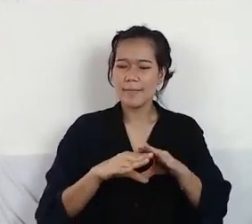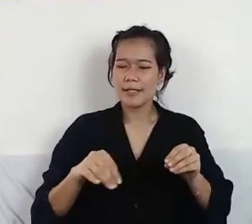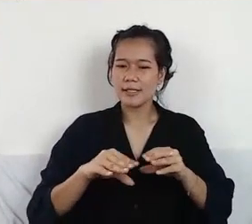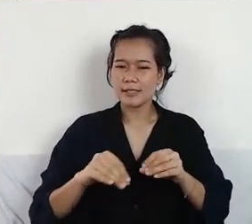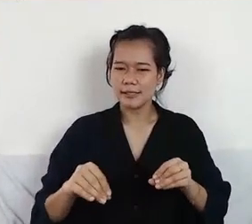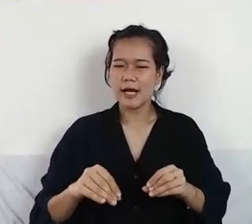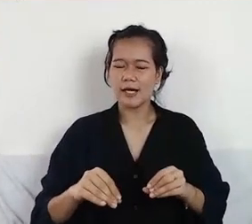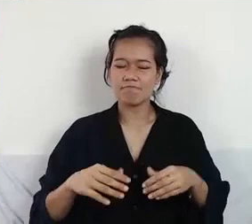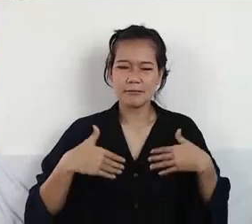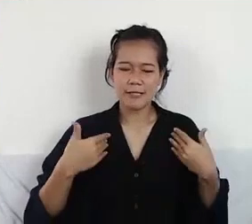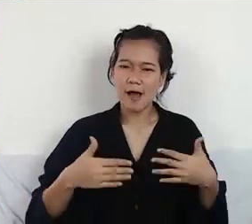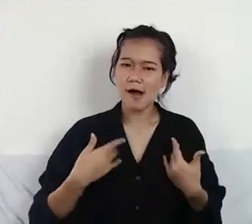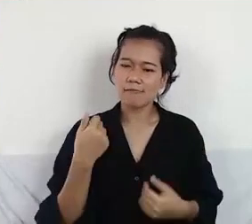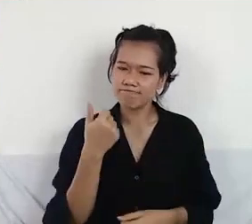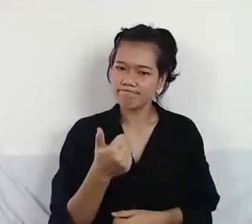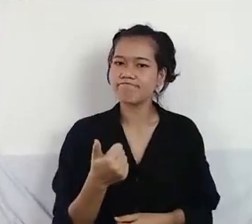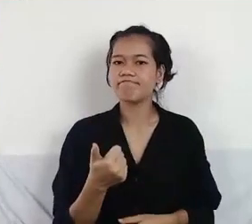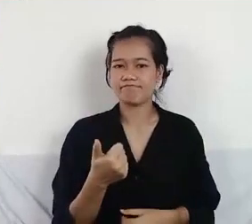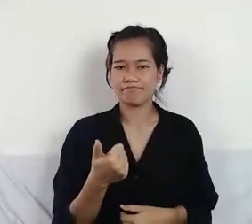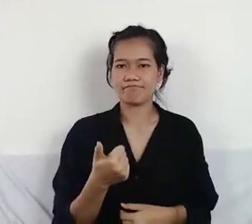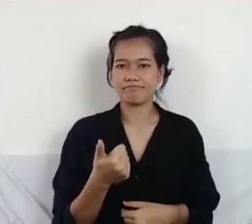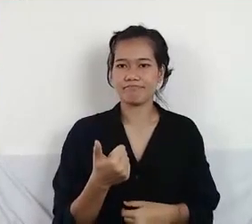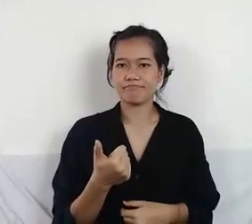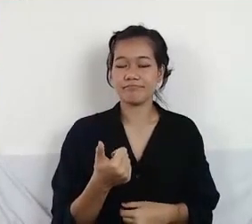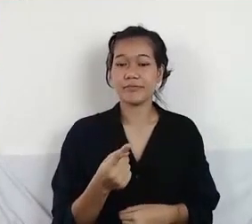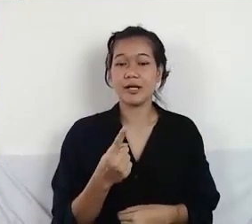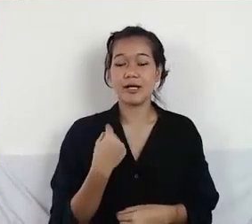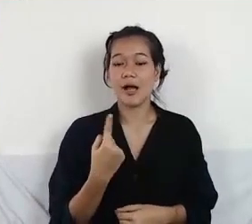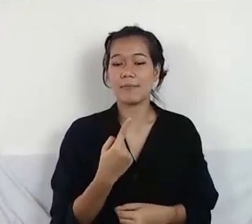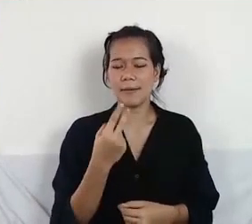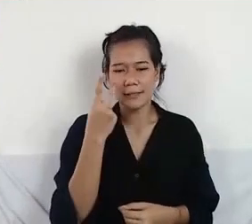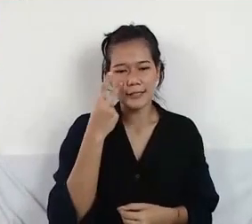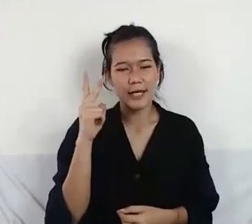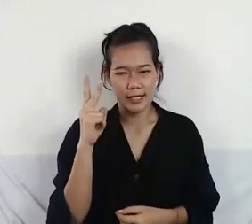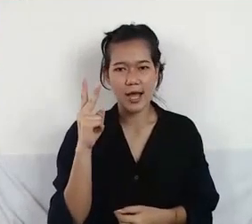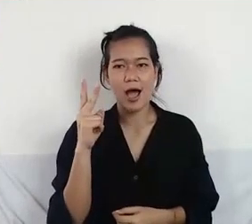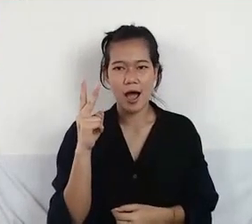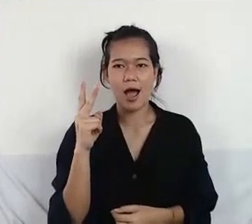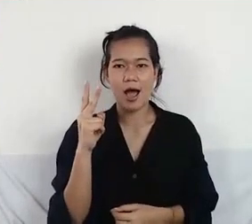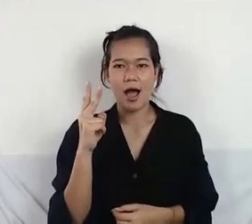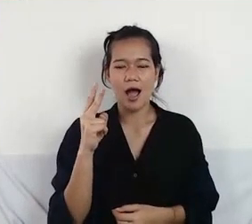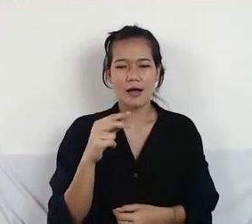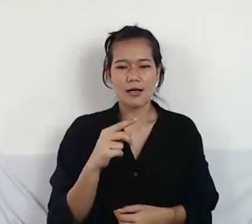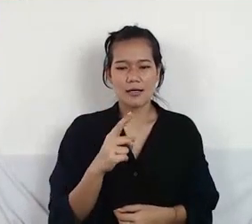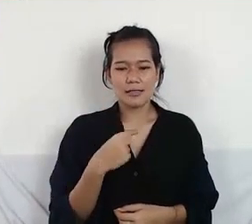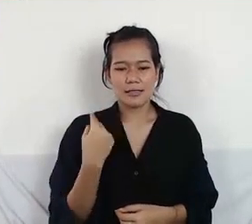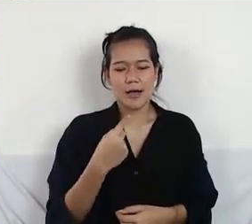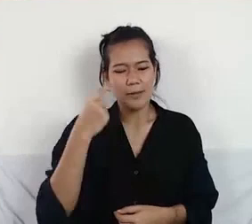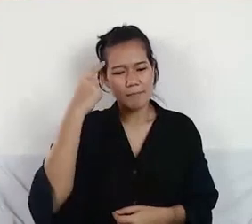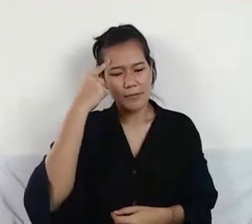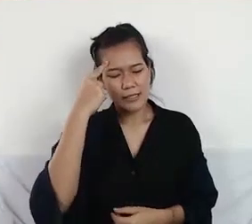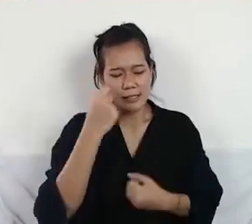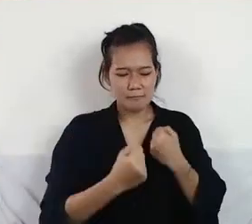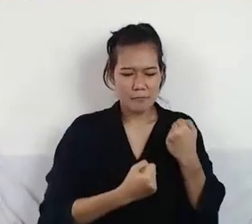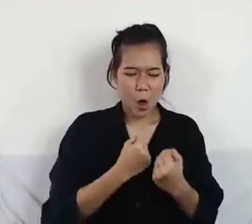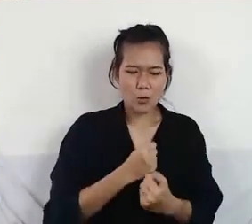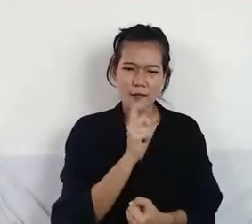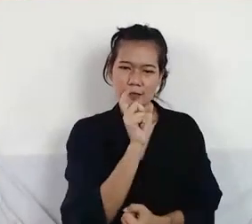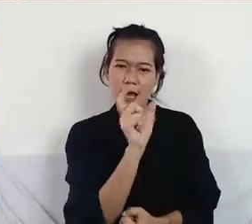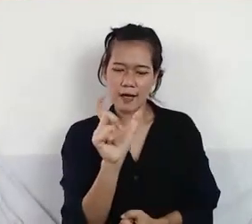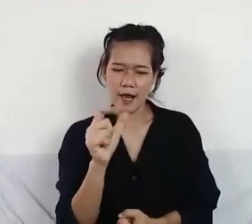dengan kegembiraan. Karena kami yakin, melalui apa yang boleh kami pikirkan, katakan, dan lakukan dalam karya